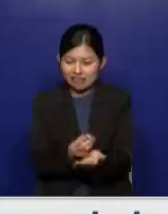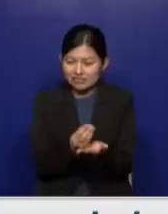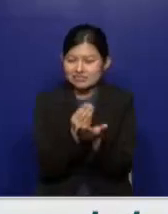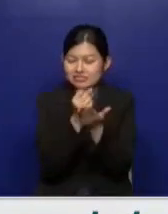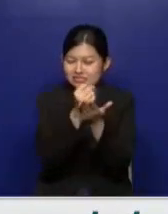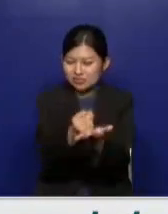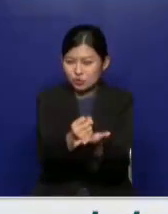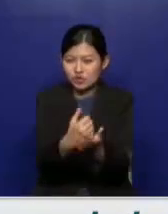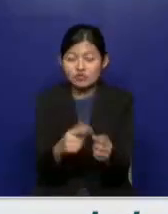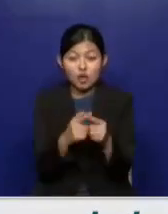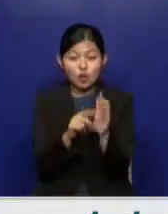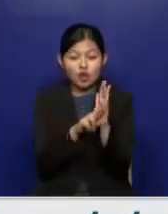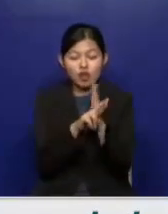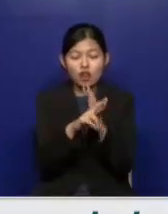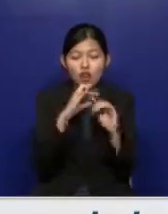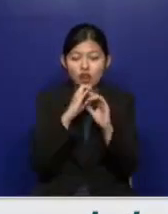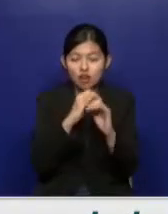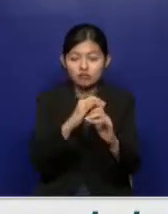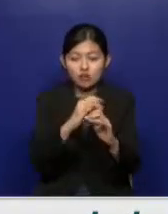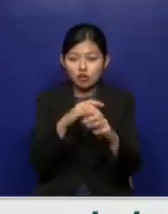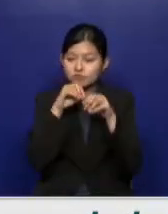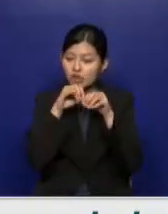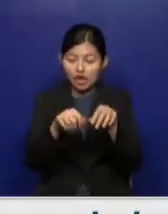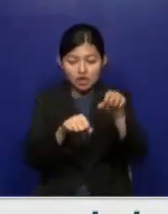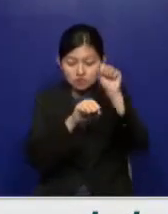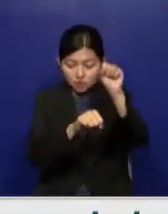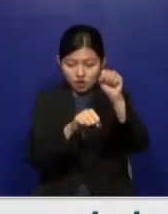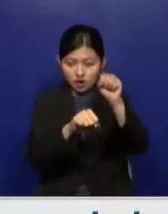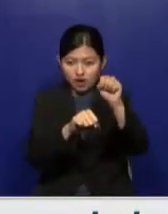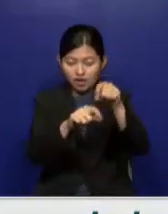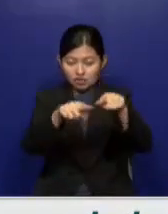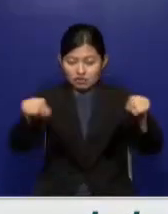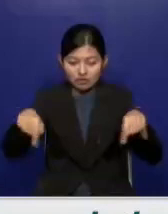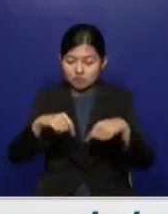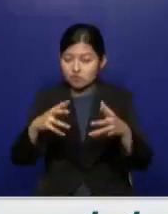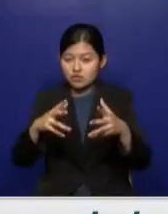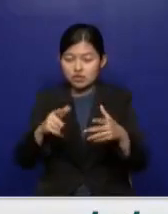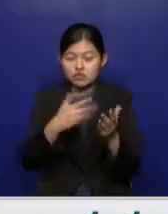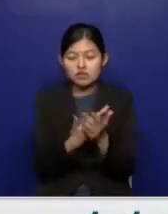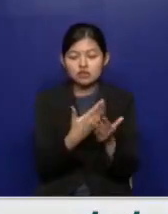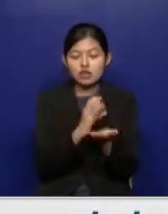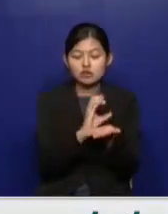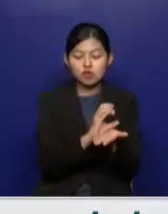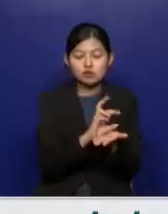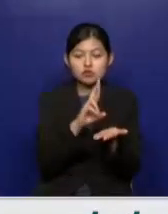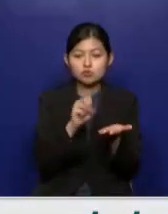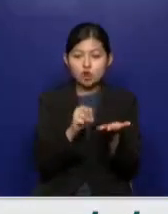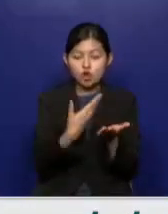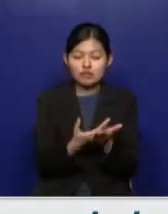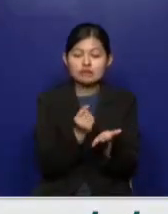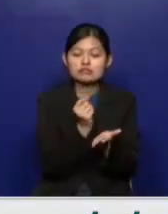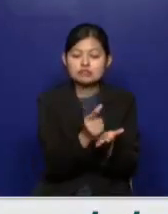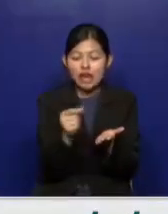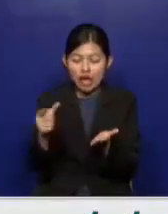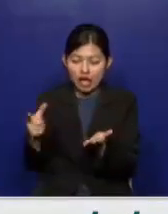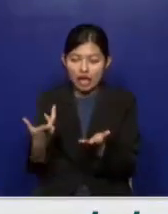ระยองเนี่ยไม่มีการประกาศเขตภัยพิบัติเพื่อนำเงินสำรองยามฉุกเฉินนี้มาจ่ายให้แก่พี่น้อง